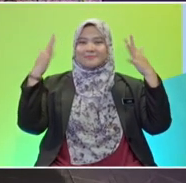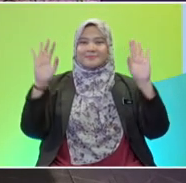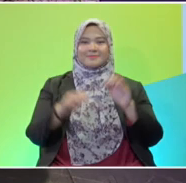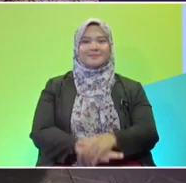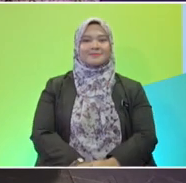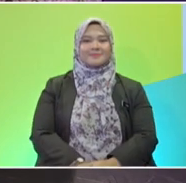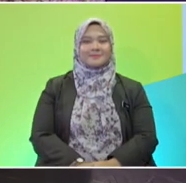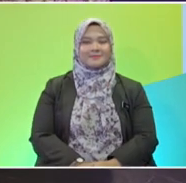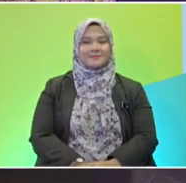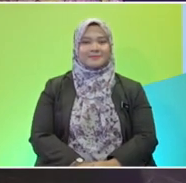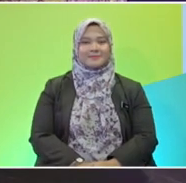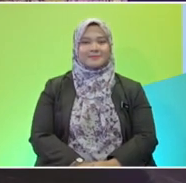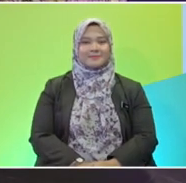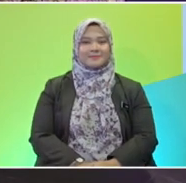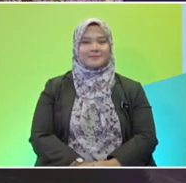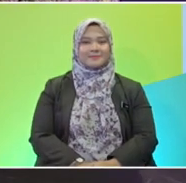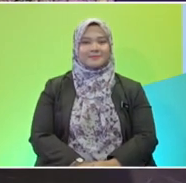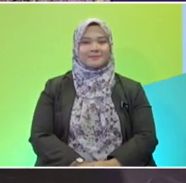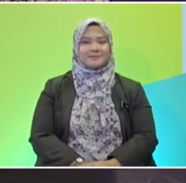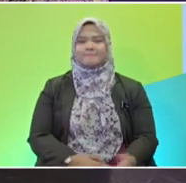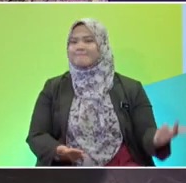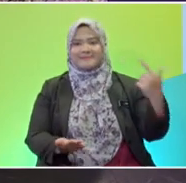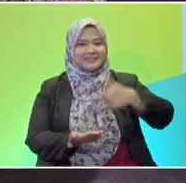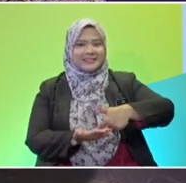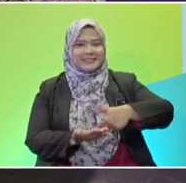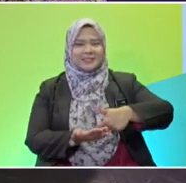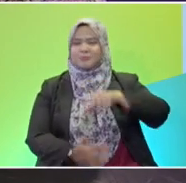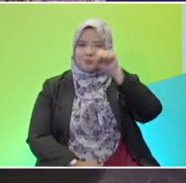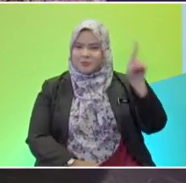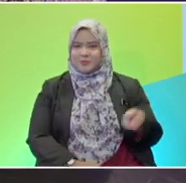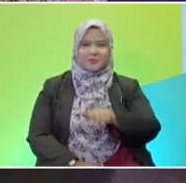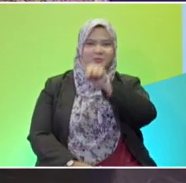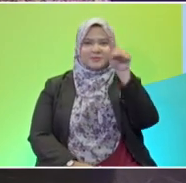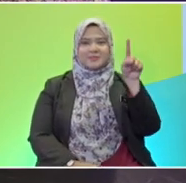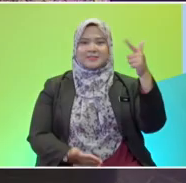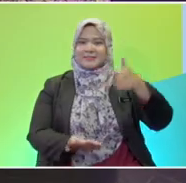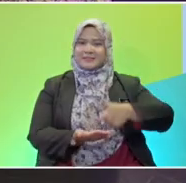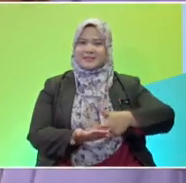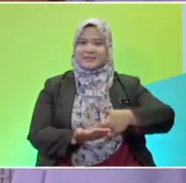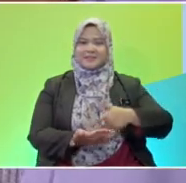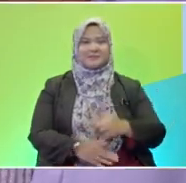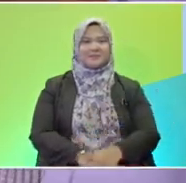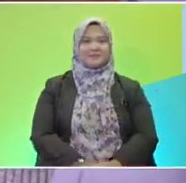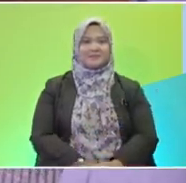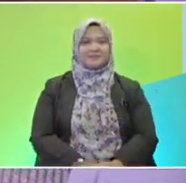Oke tepat sekali mata uang am yang lain